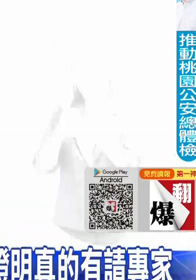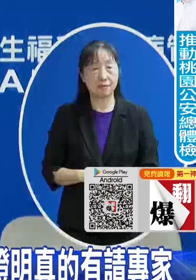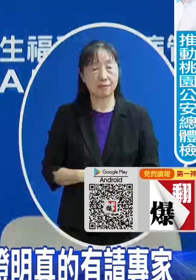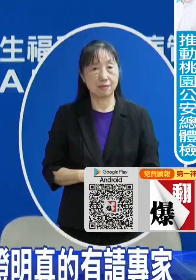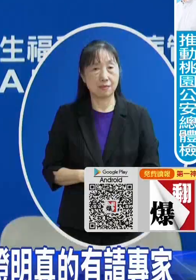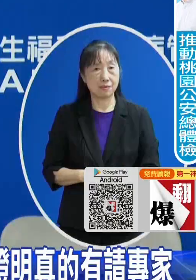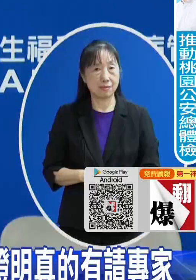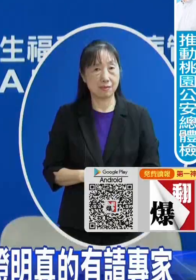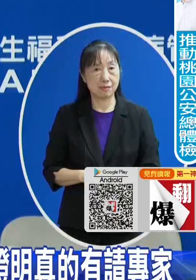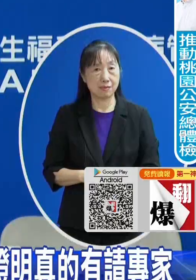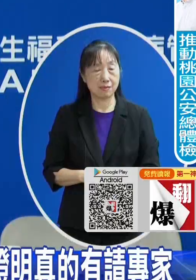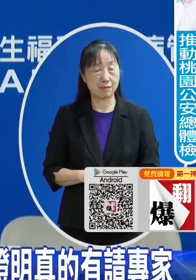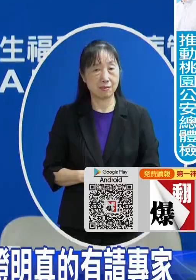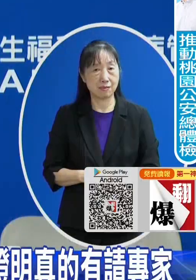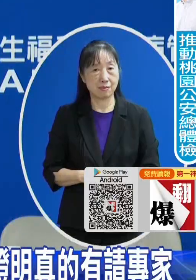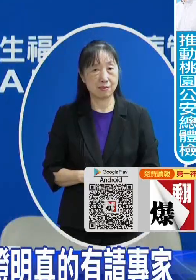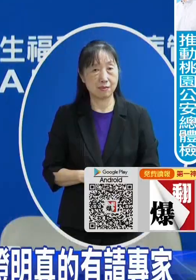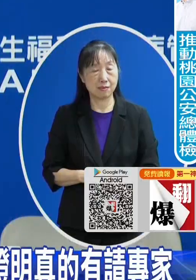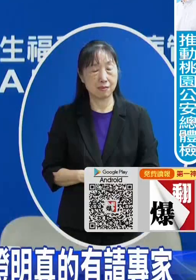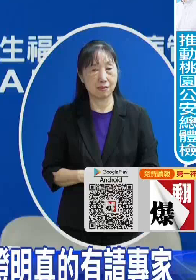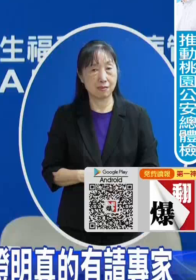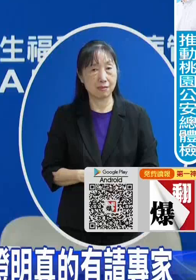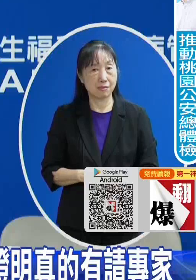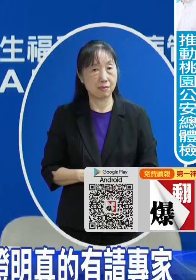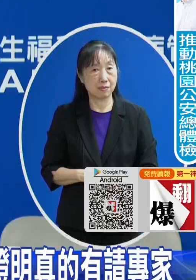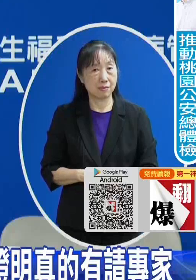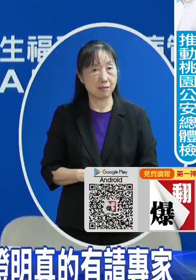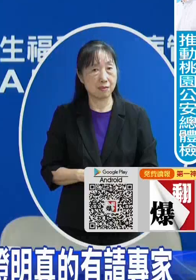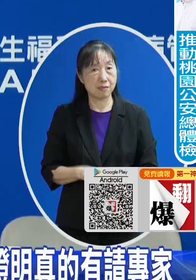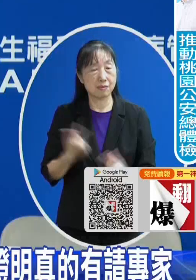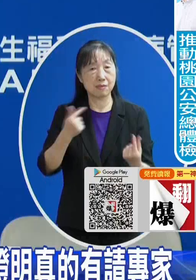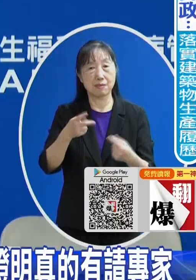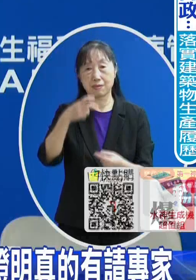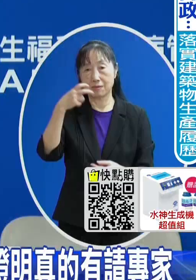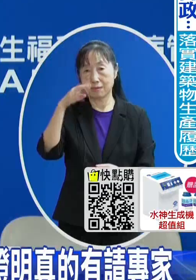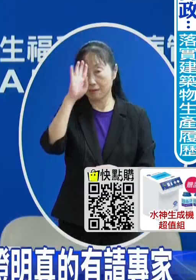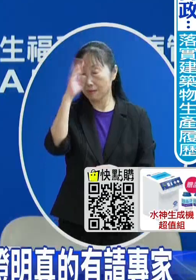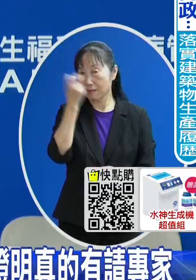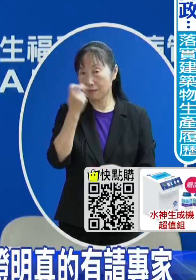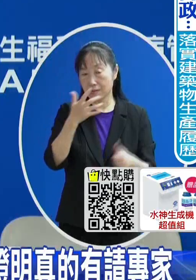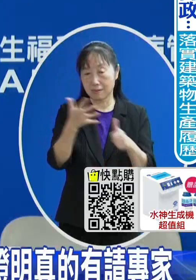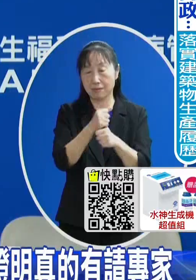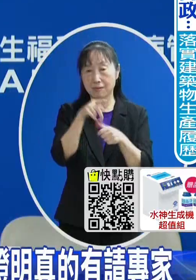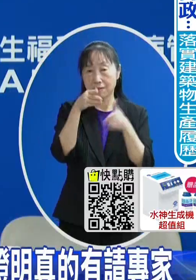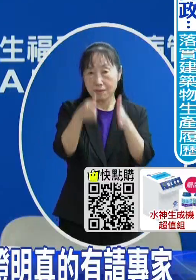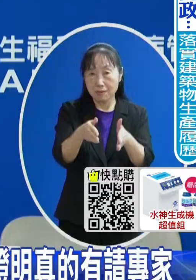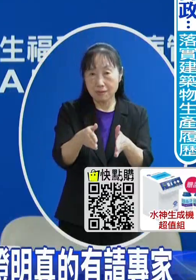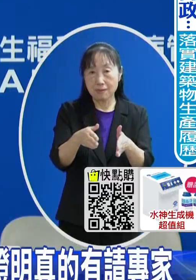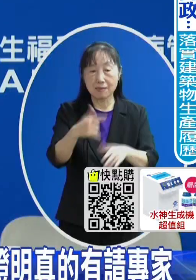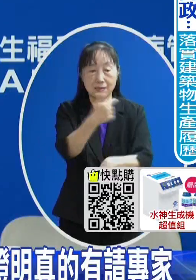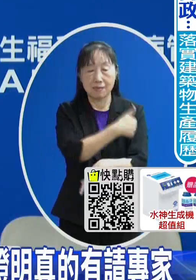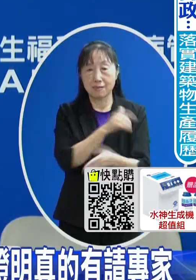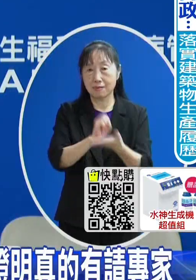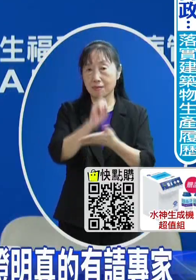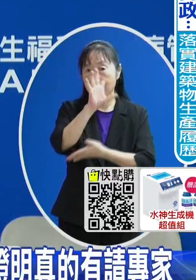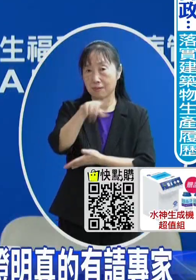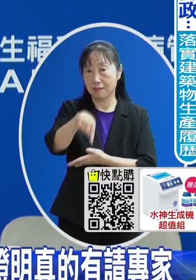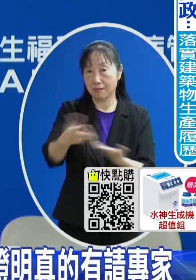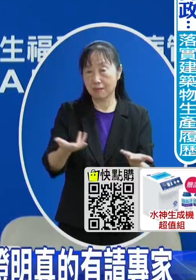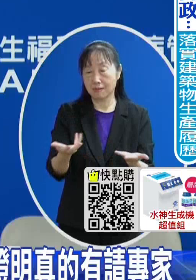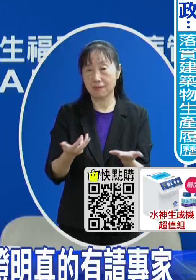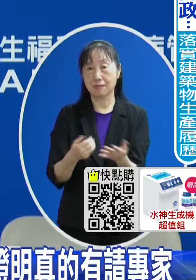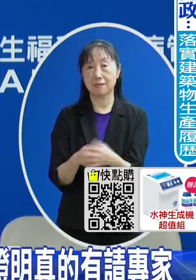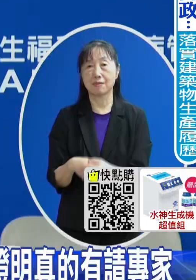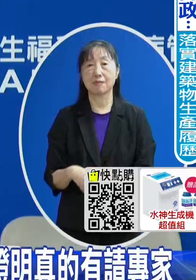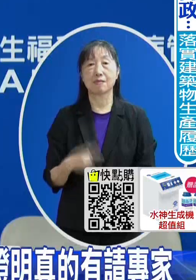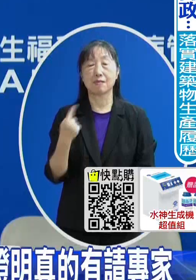评审。有关这个疾管署在做这个疫苗报告，那有关利用